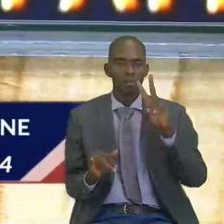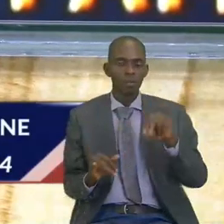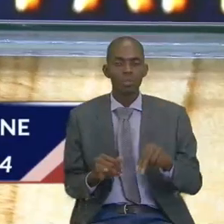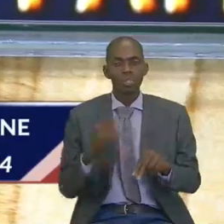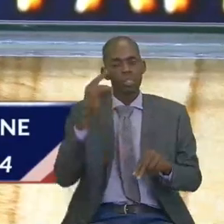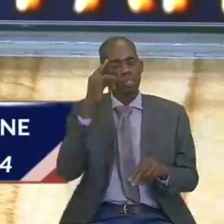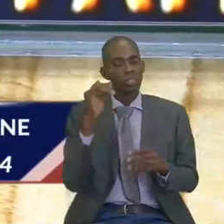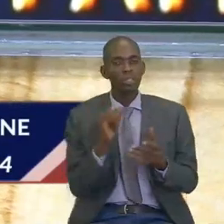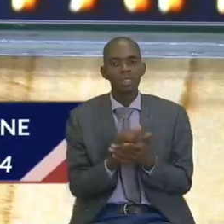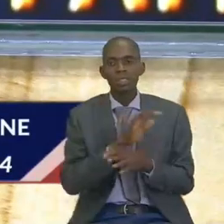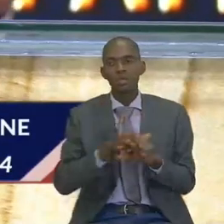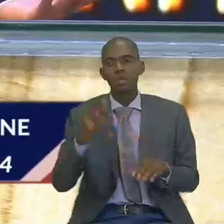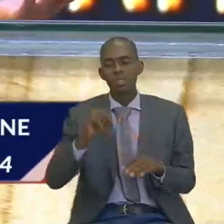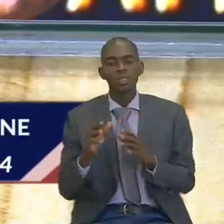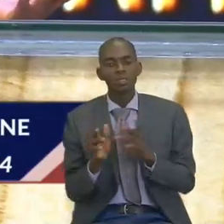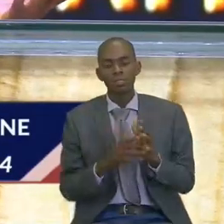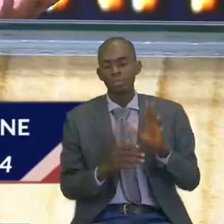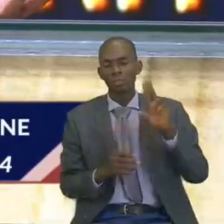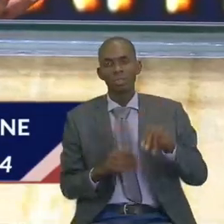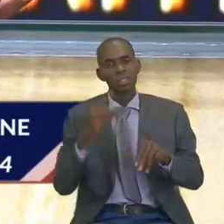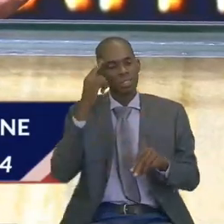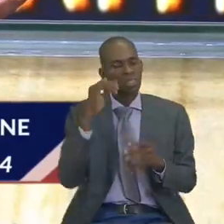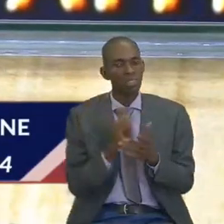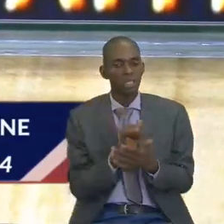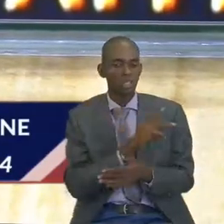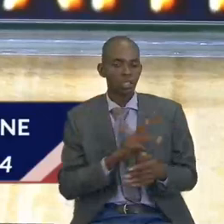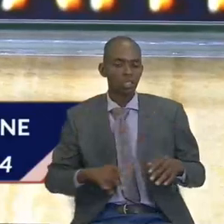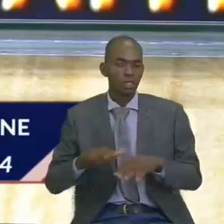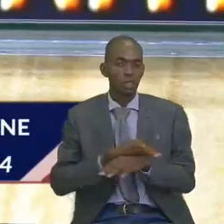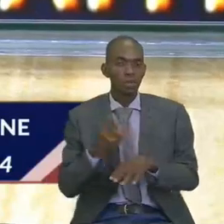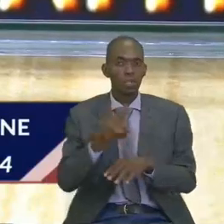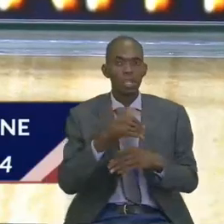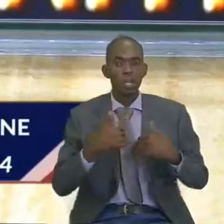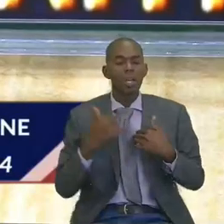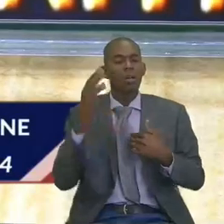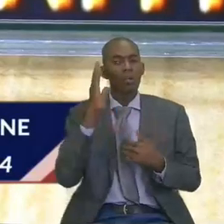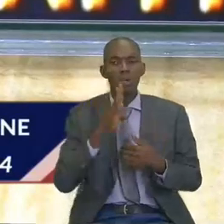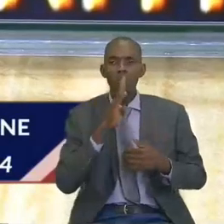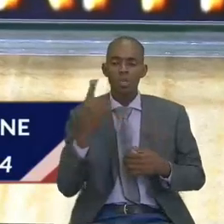ont un empire. Ils ont une domination qui vont vivre pour toujours. Et ce sera pour toujours. Ils ne pensent